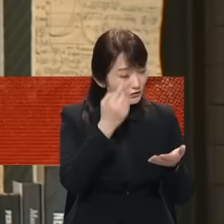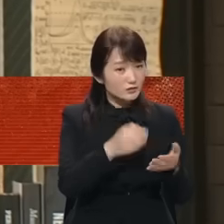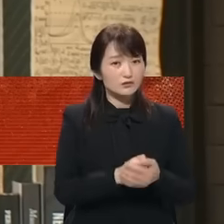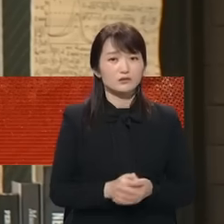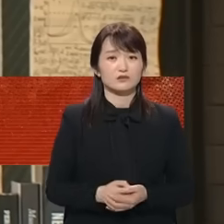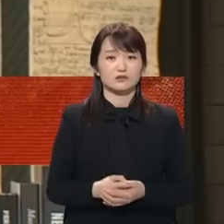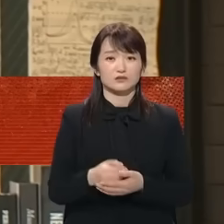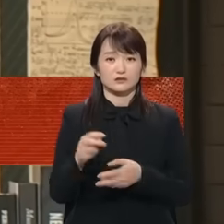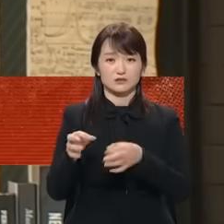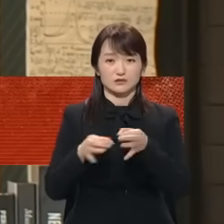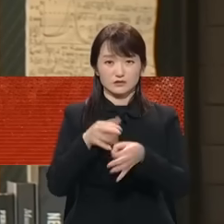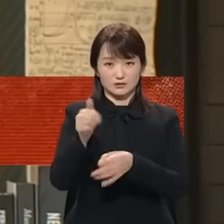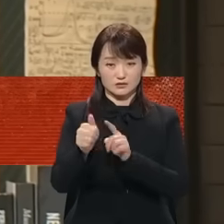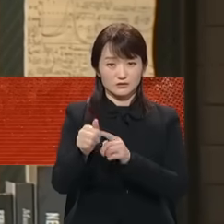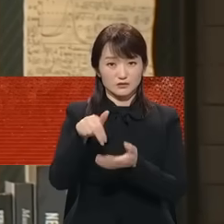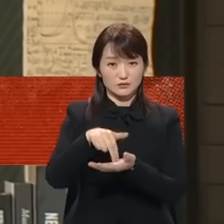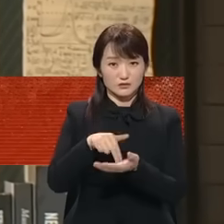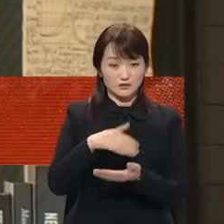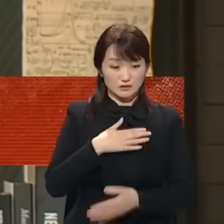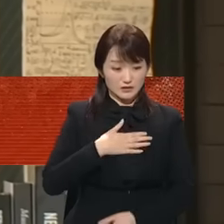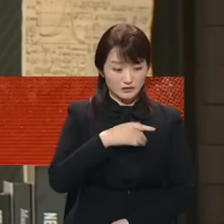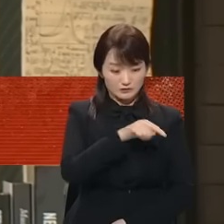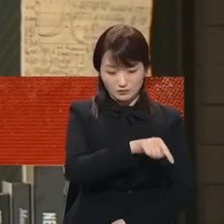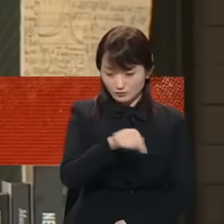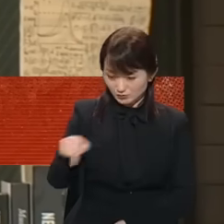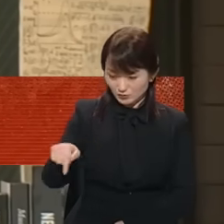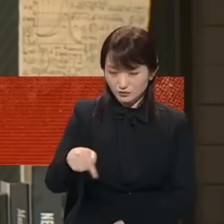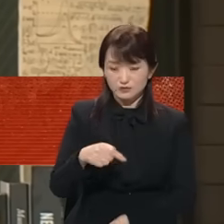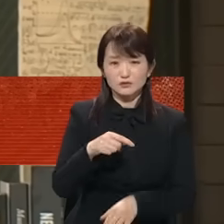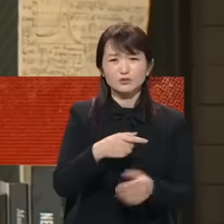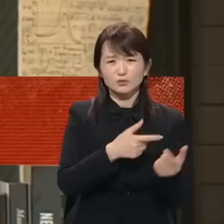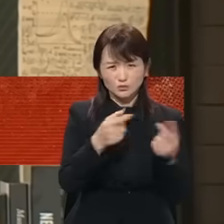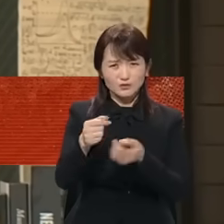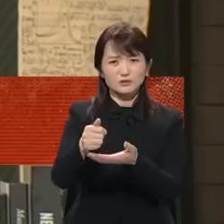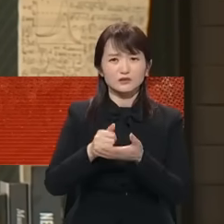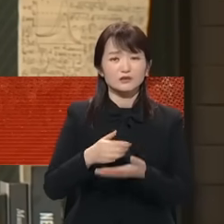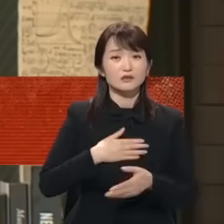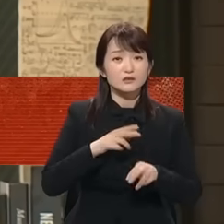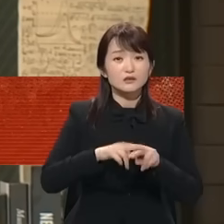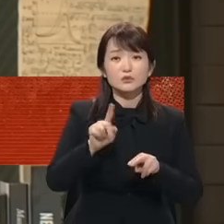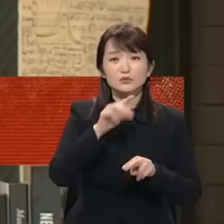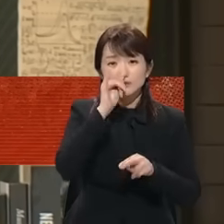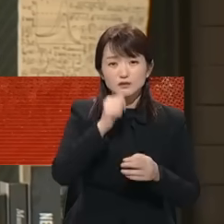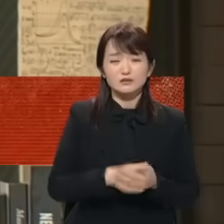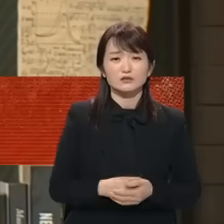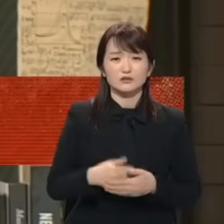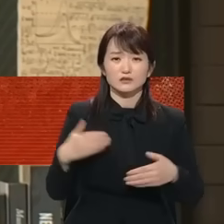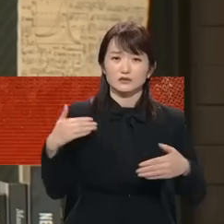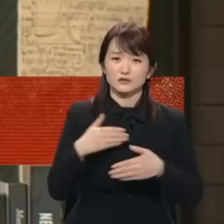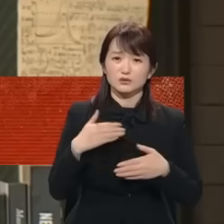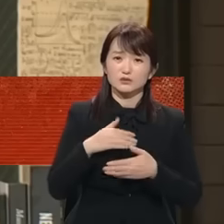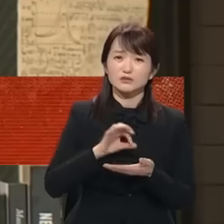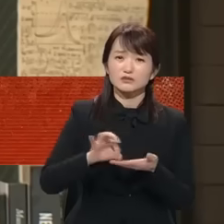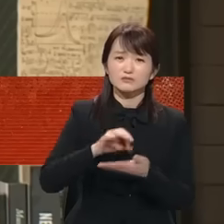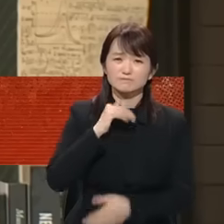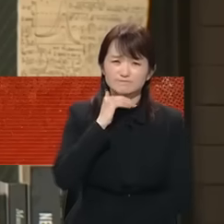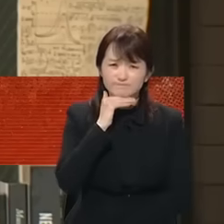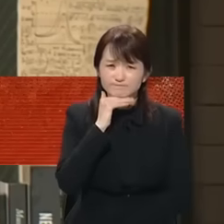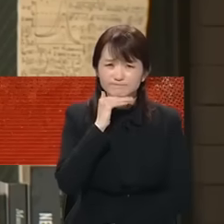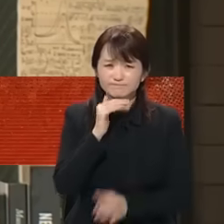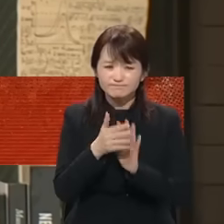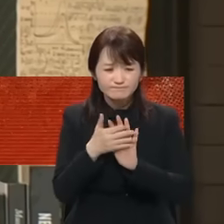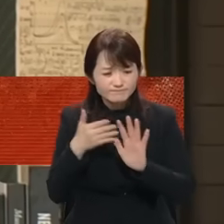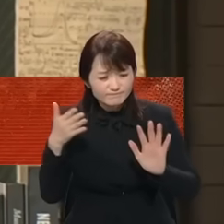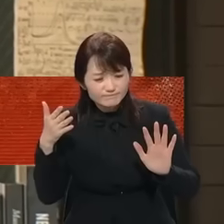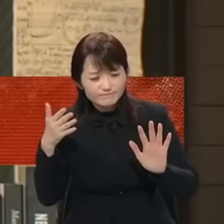입장에서는 아줌마는 나나 똑같이 손님이야 내 자리네 자리가 어디 있어요 아 샤워기 쓰려고 지금 어 이렇게 기다리는 사람 좀 보 보세요